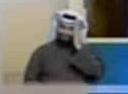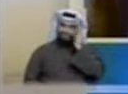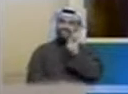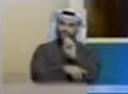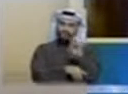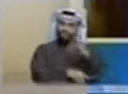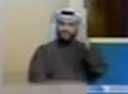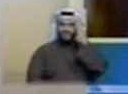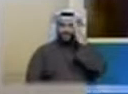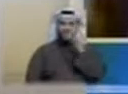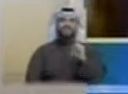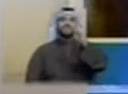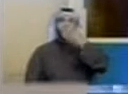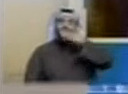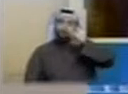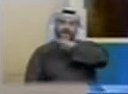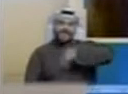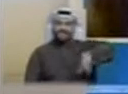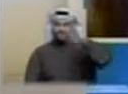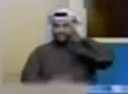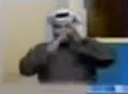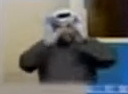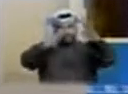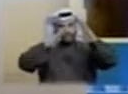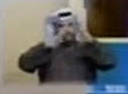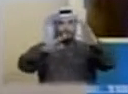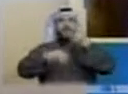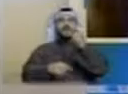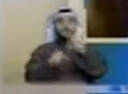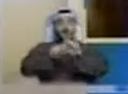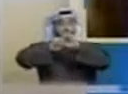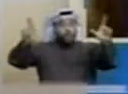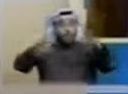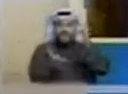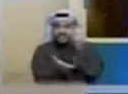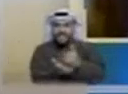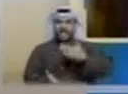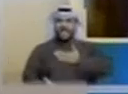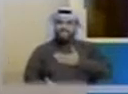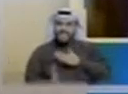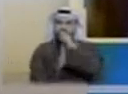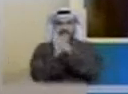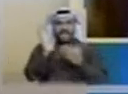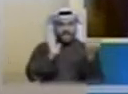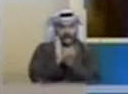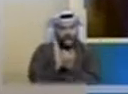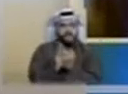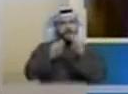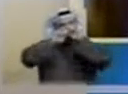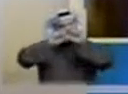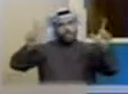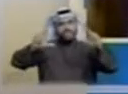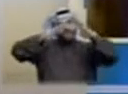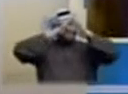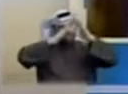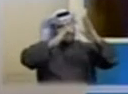اللي قامت بها وزارة الداخلية والمعنيين على تطبيق هذا القرار الذي يعني يفك جميع إن شاء الله ودراية في هذا الموضوع، إن شاء الله يكون لهم معنا.